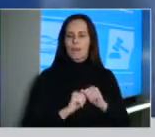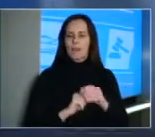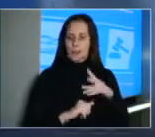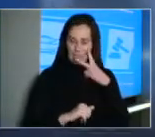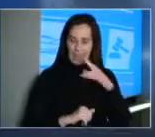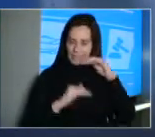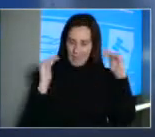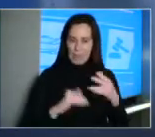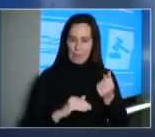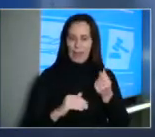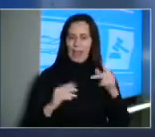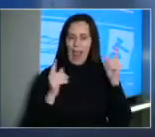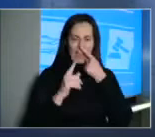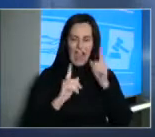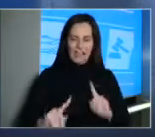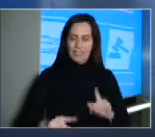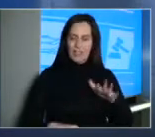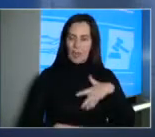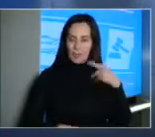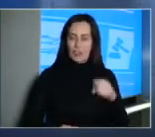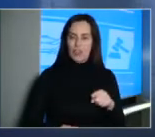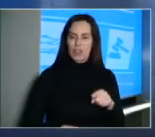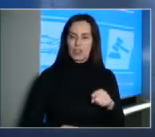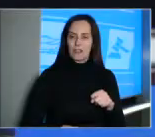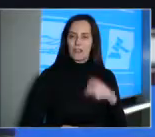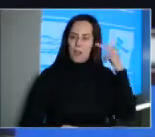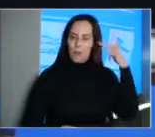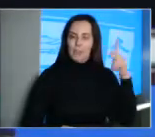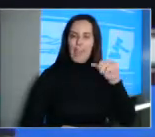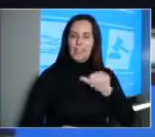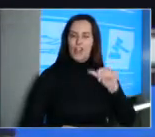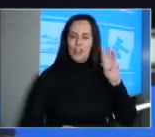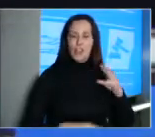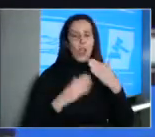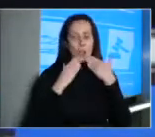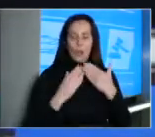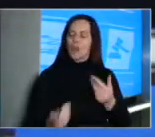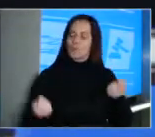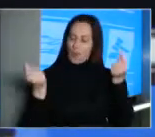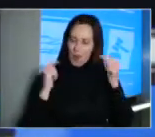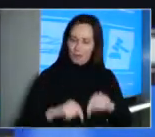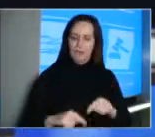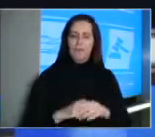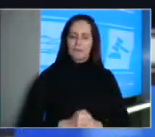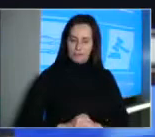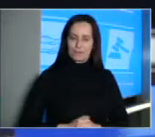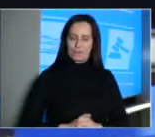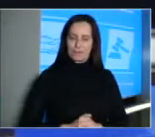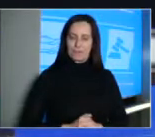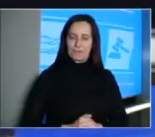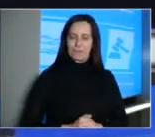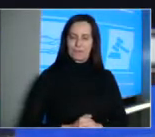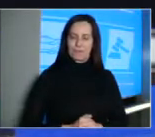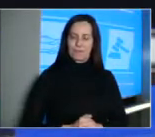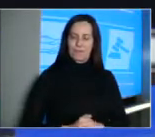נראה ירידה במחירי הגז, ואפילו אנחנו נרגיש את זה יותר. פרופסור איתן שישינסקי, תודה רבה לך, חוקר במכון הישראלי לדמוקרטיה ומהאוניברסיטה